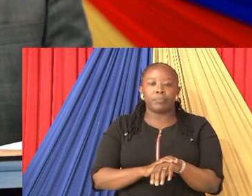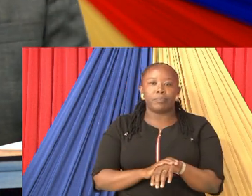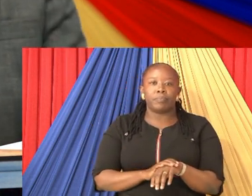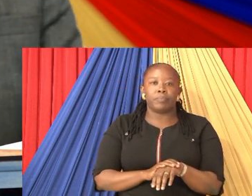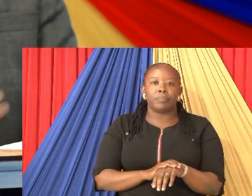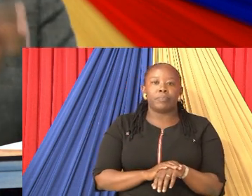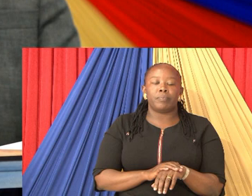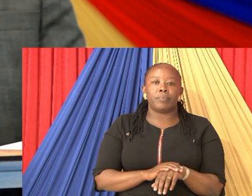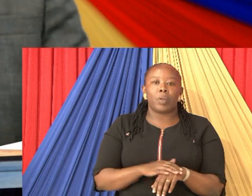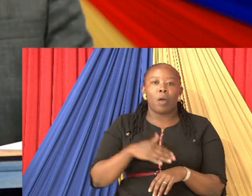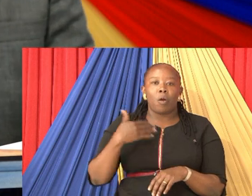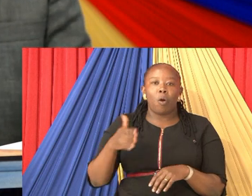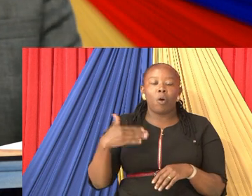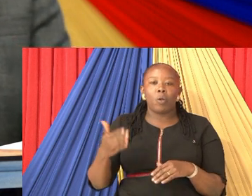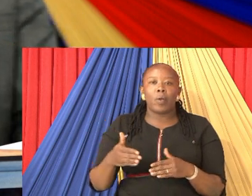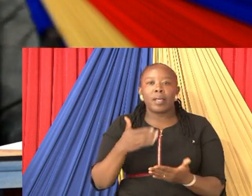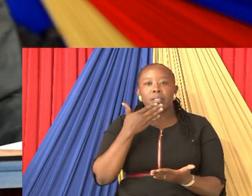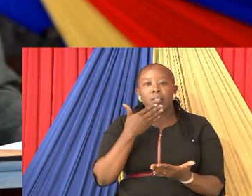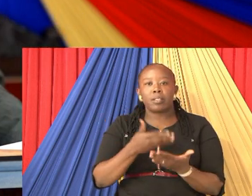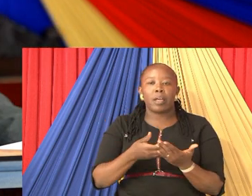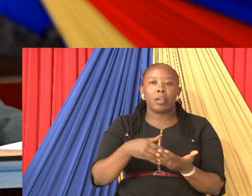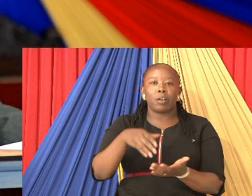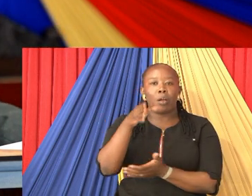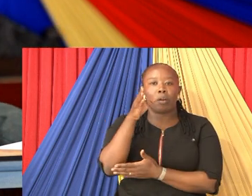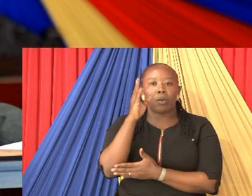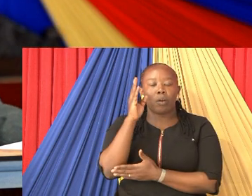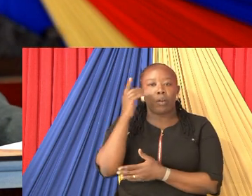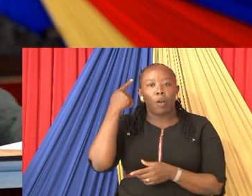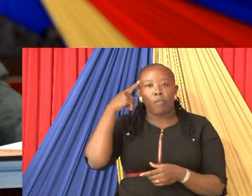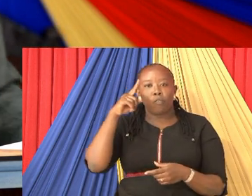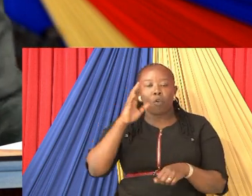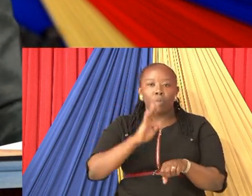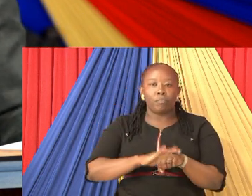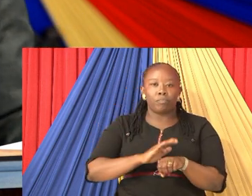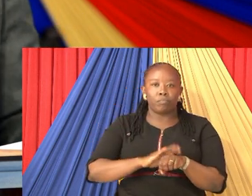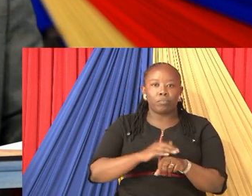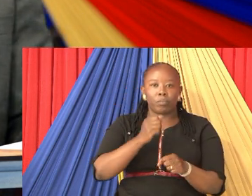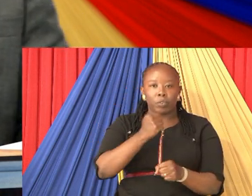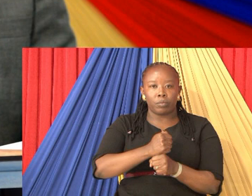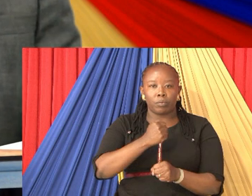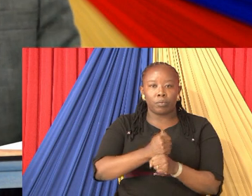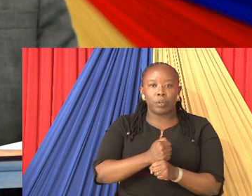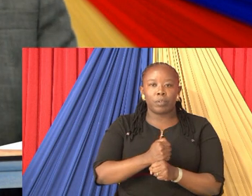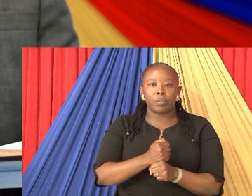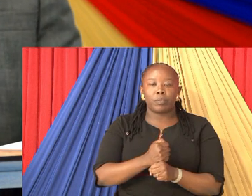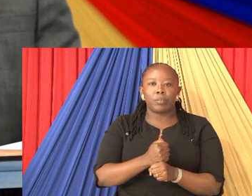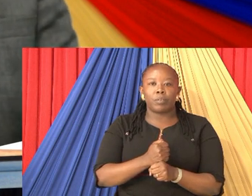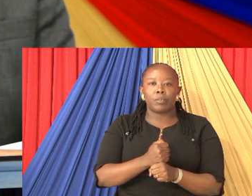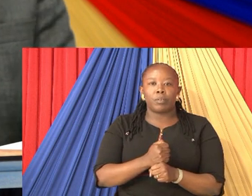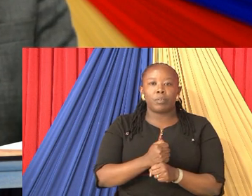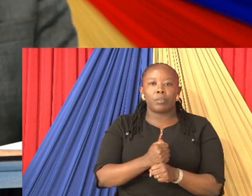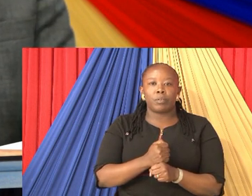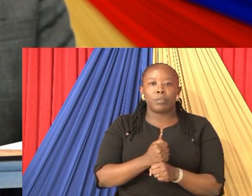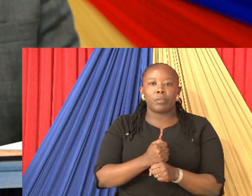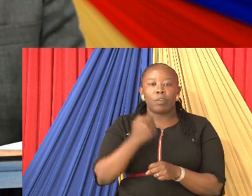Mungu na wamuinue kwa ajili ya matendo mazuri, the wonderful works of the